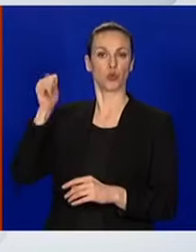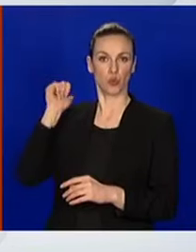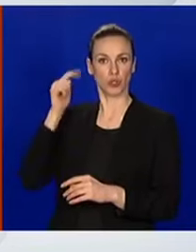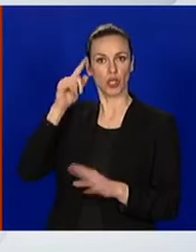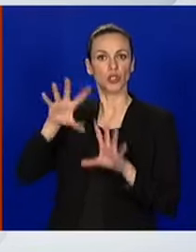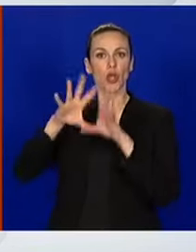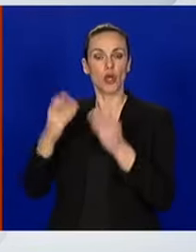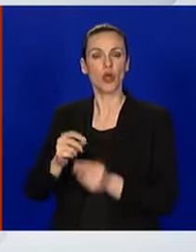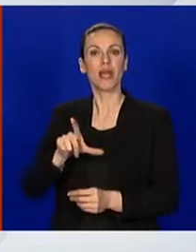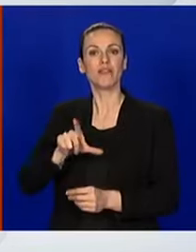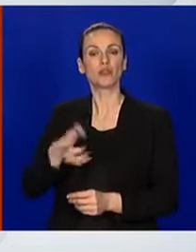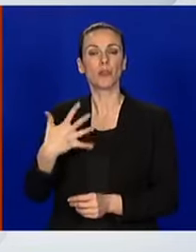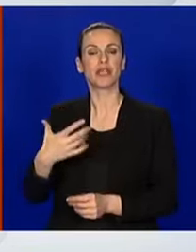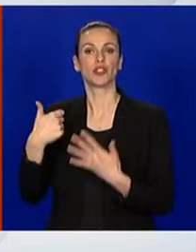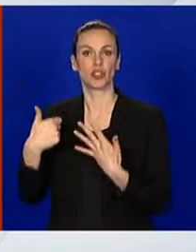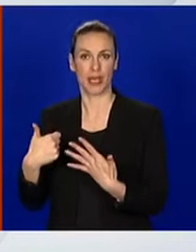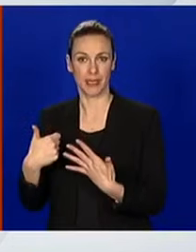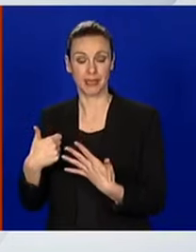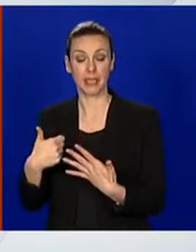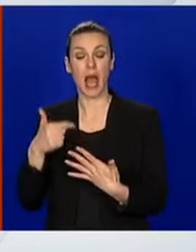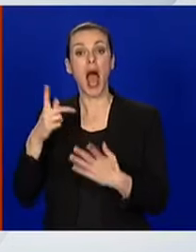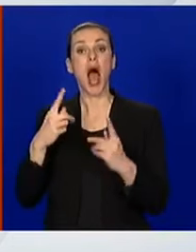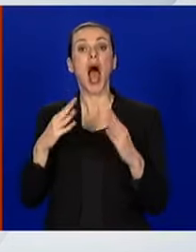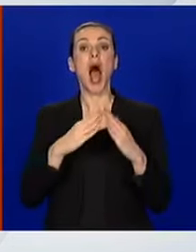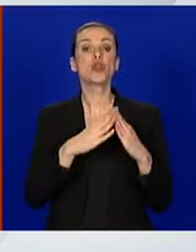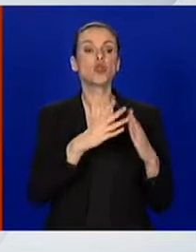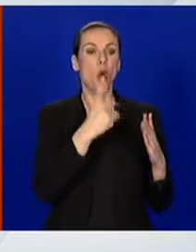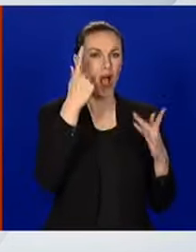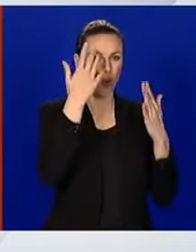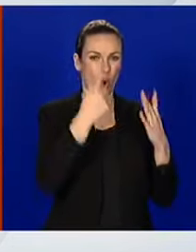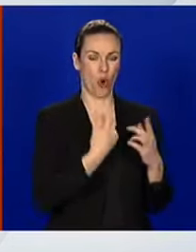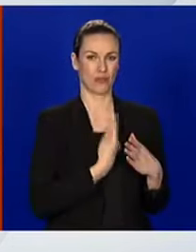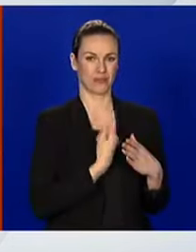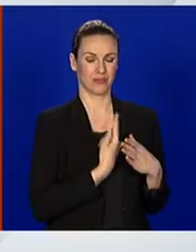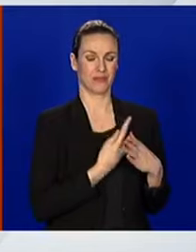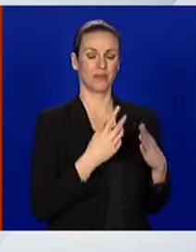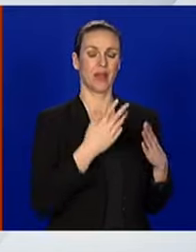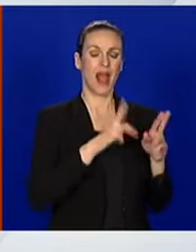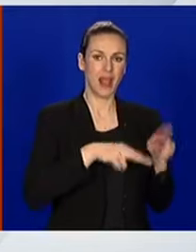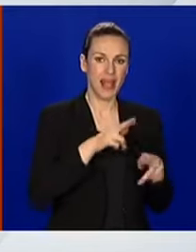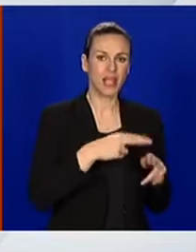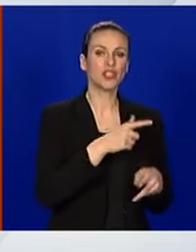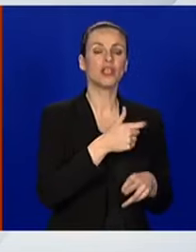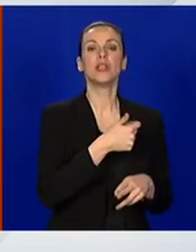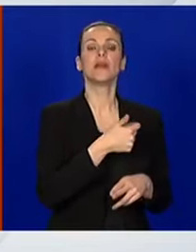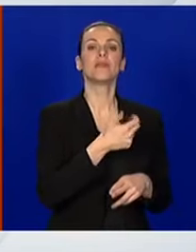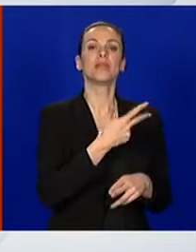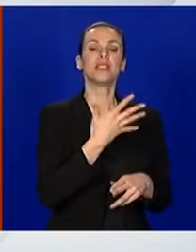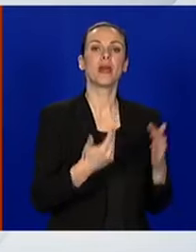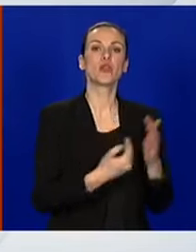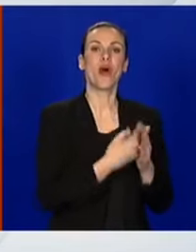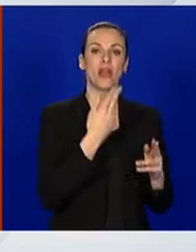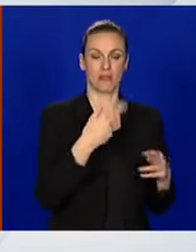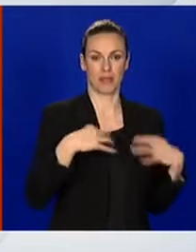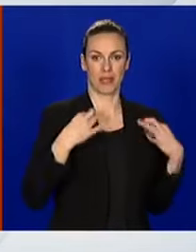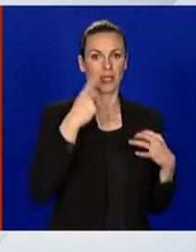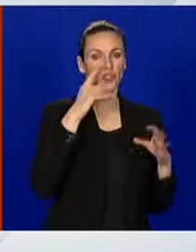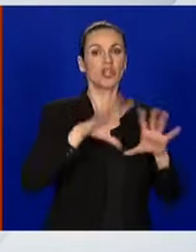ukupno 256, a kod kuće imamo 35 novih ozdravljenih, što daje broj od